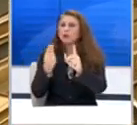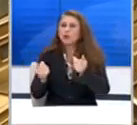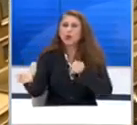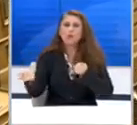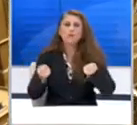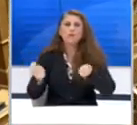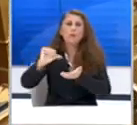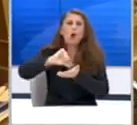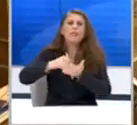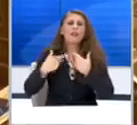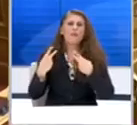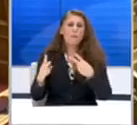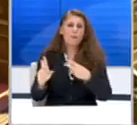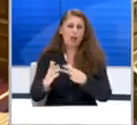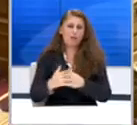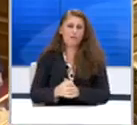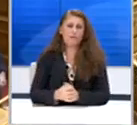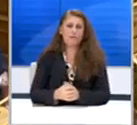πολίτευμα.